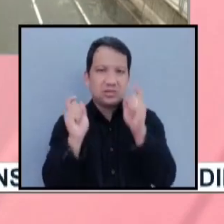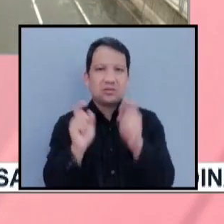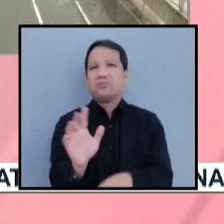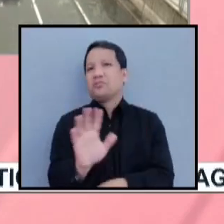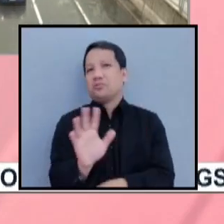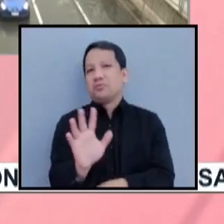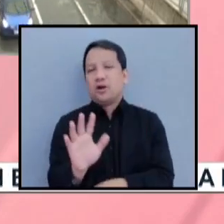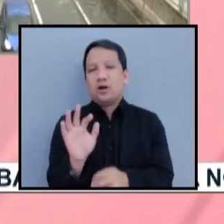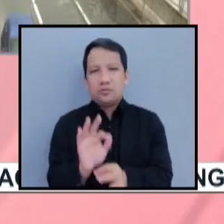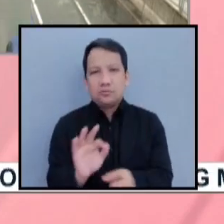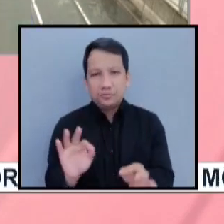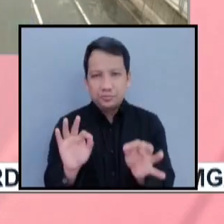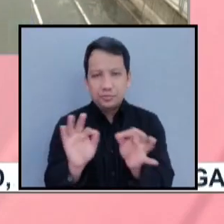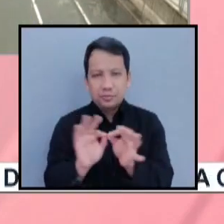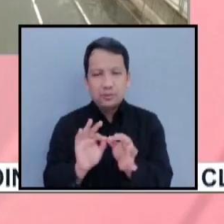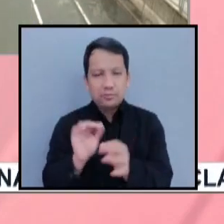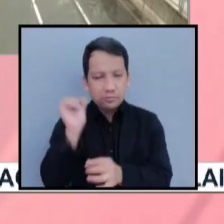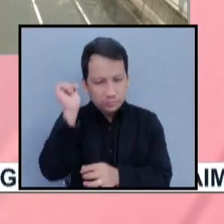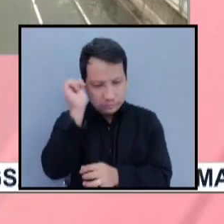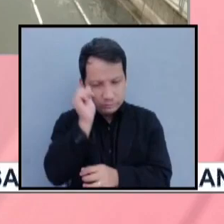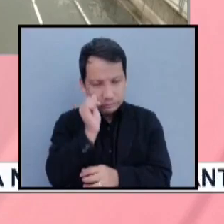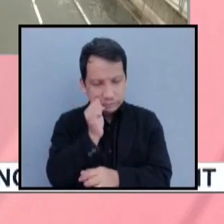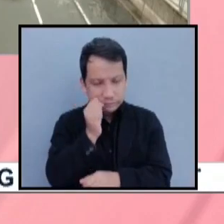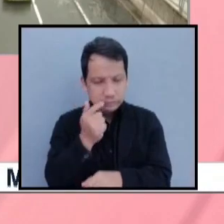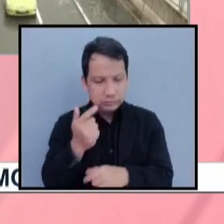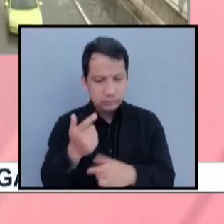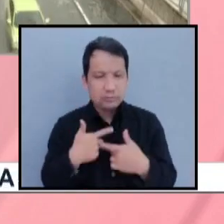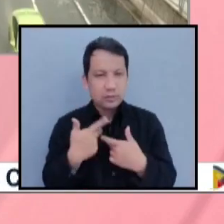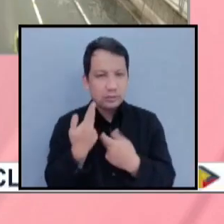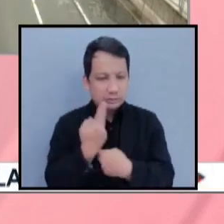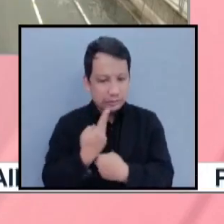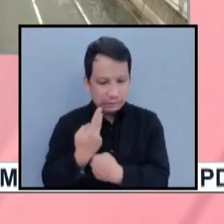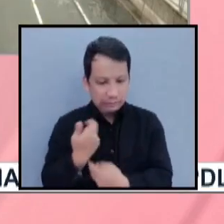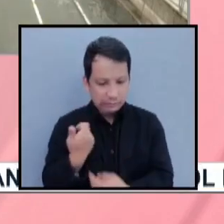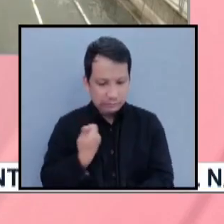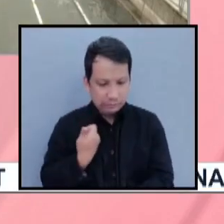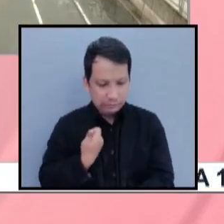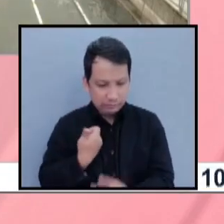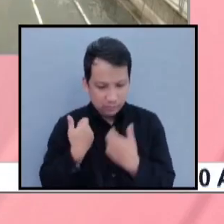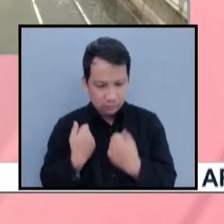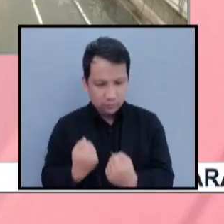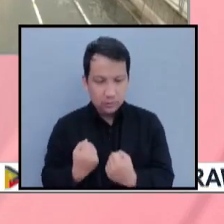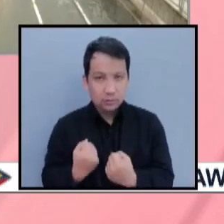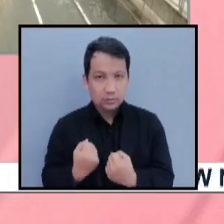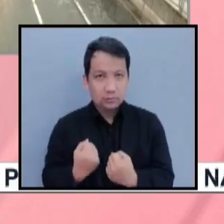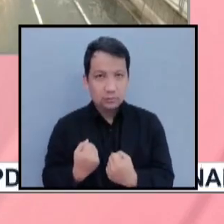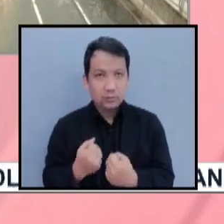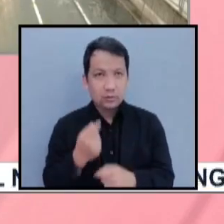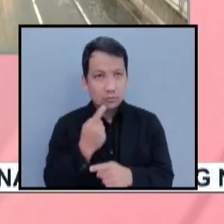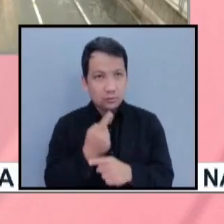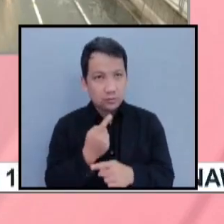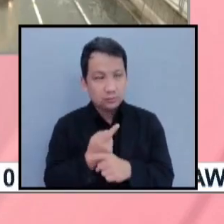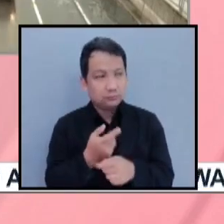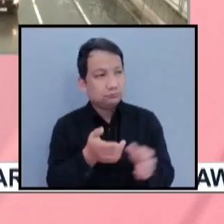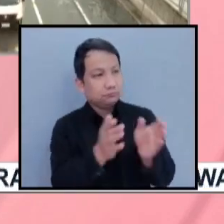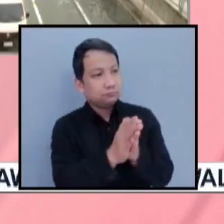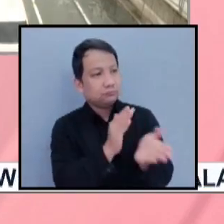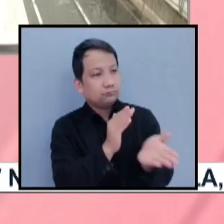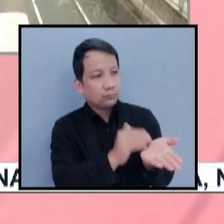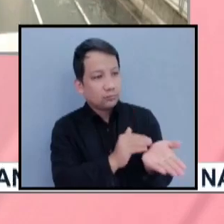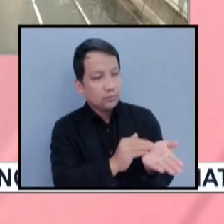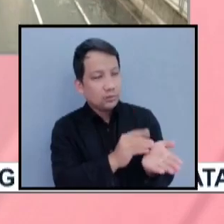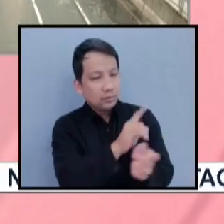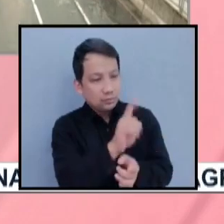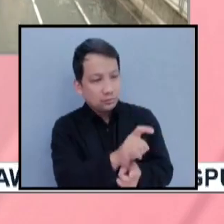to really take care of our health, make sure na nakapag-approach ba tayo ng health professional, appropriate ba